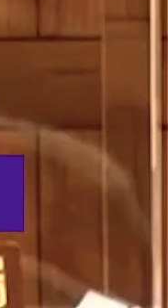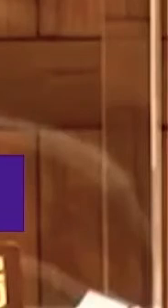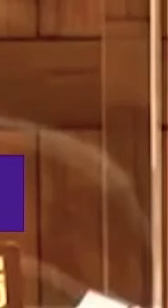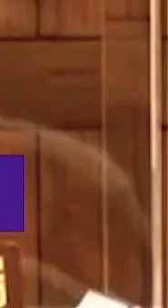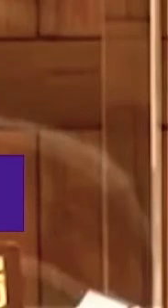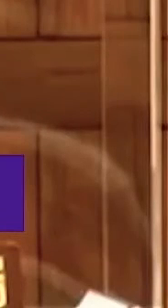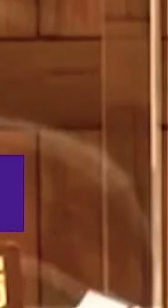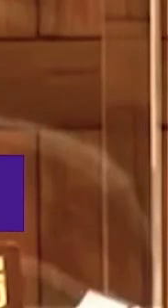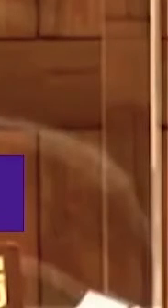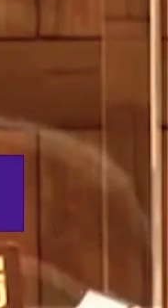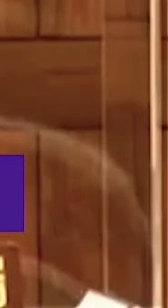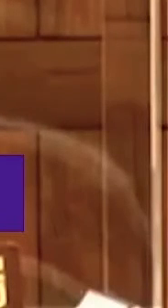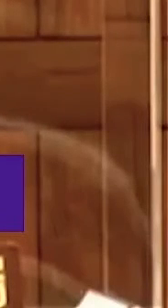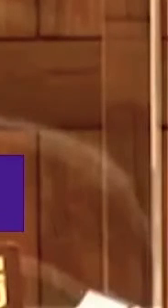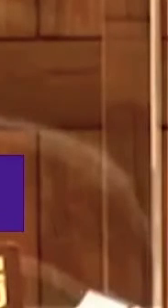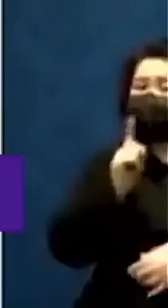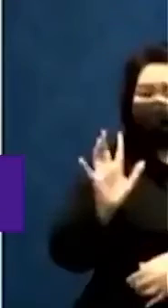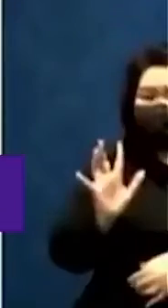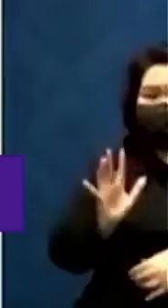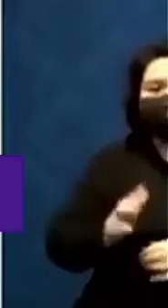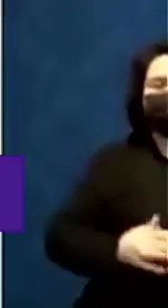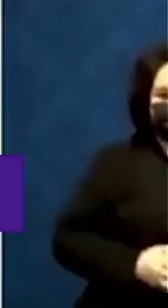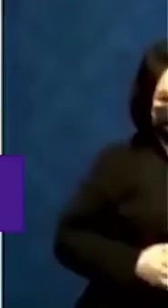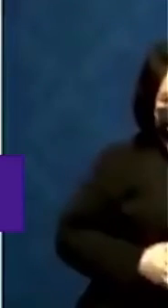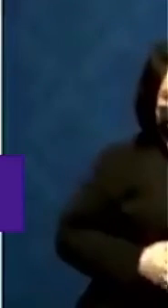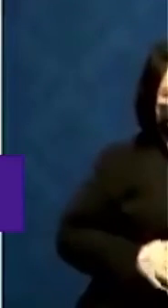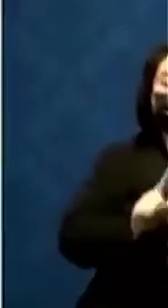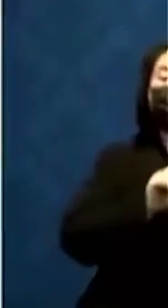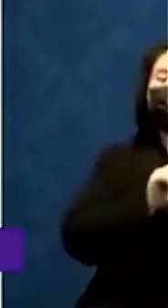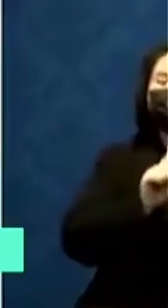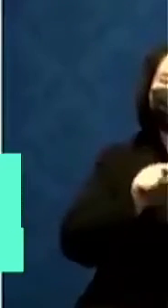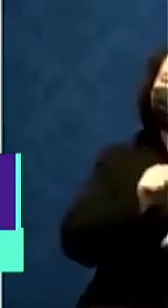ไม่มีหัวขาดไปแล้วที่มันมีเรื่อง